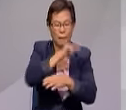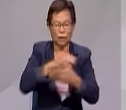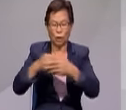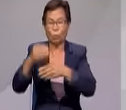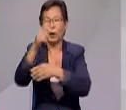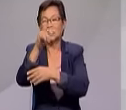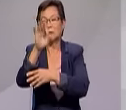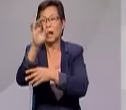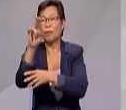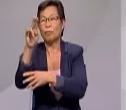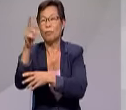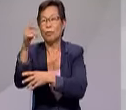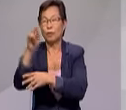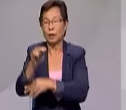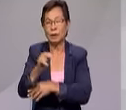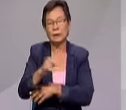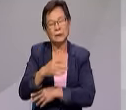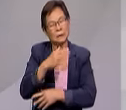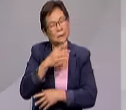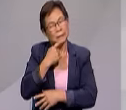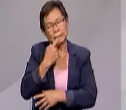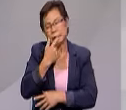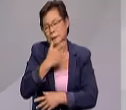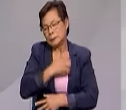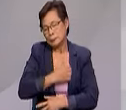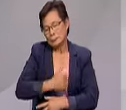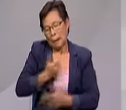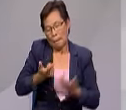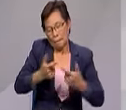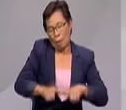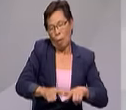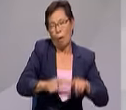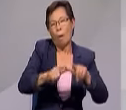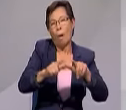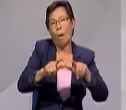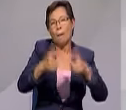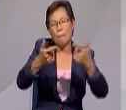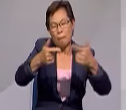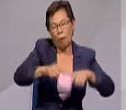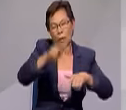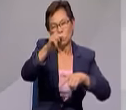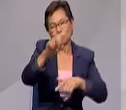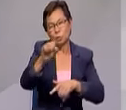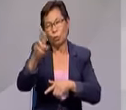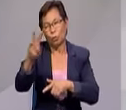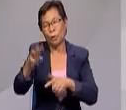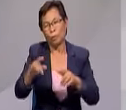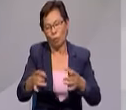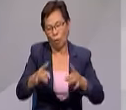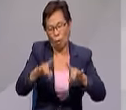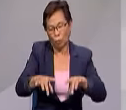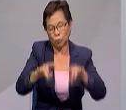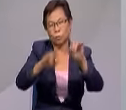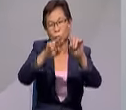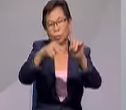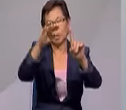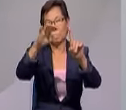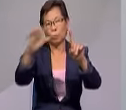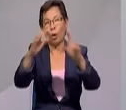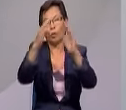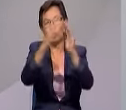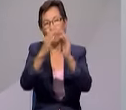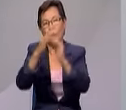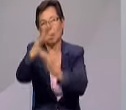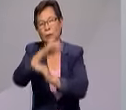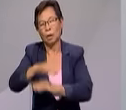berkongsi kesedihan atas bencana yang menimpa penduduk di Batemans Bay, New South Wales, Australia. Sebanyak 1,500 buah